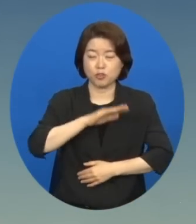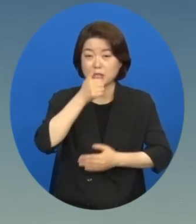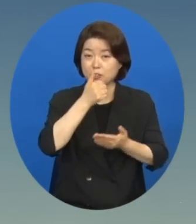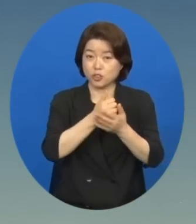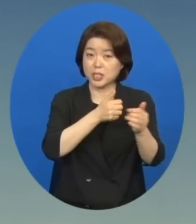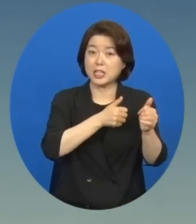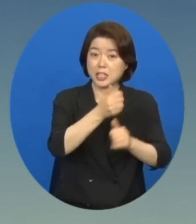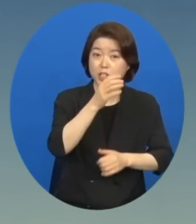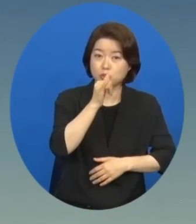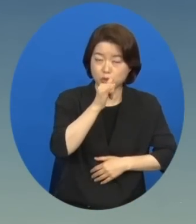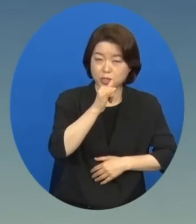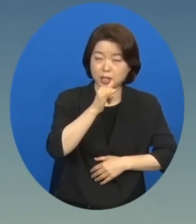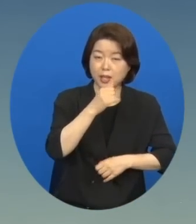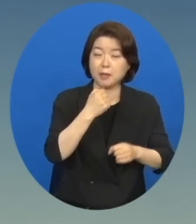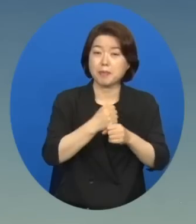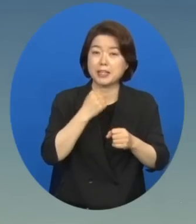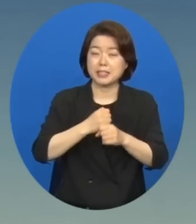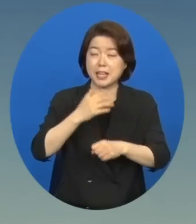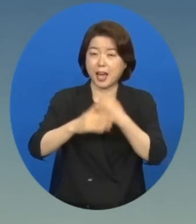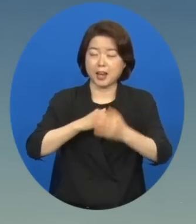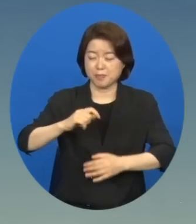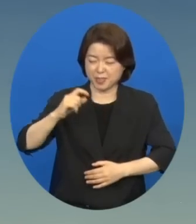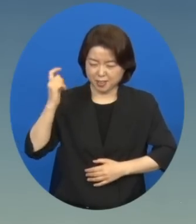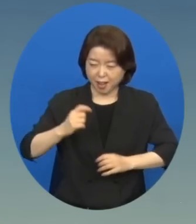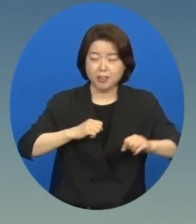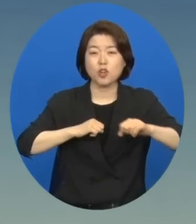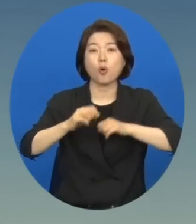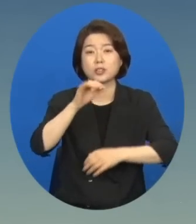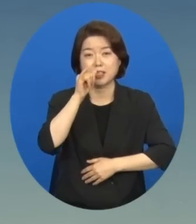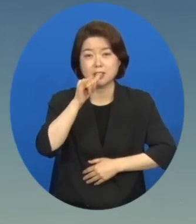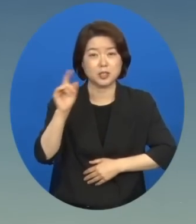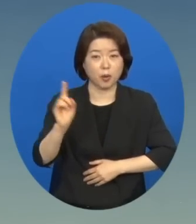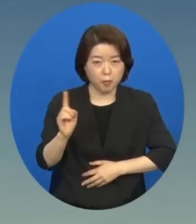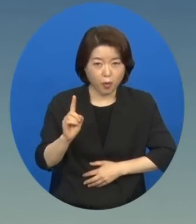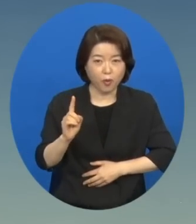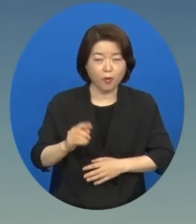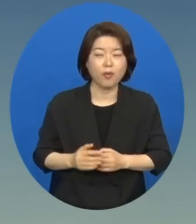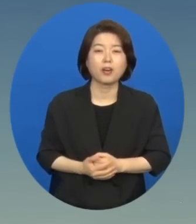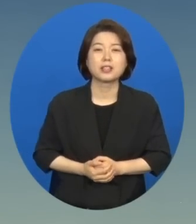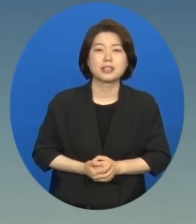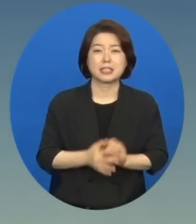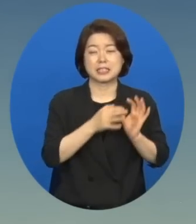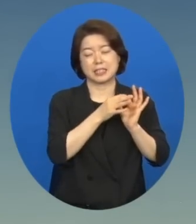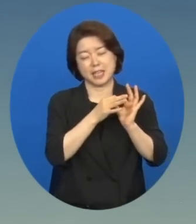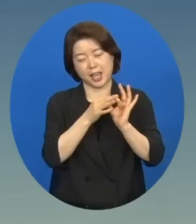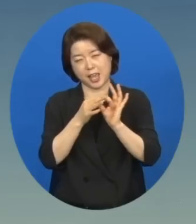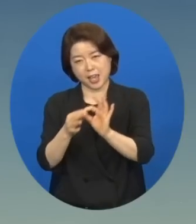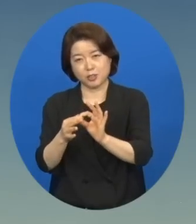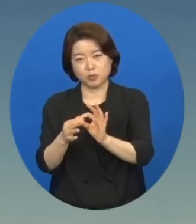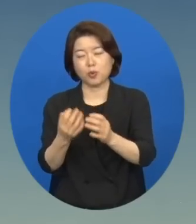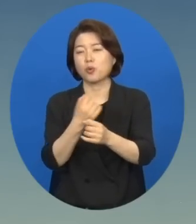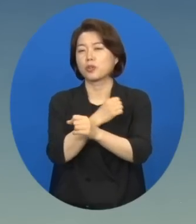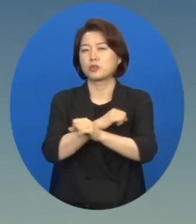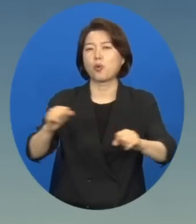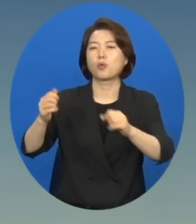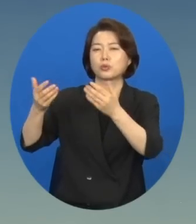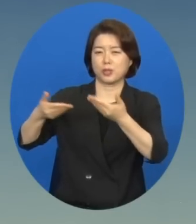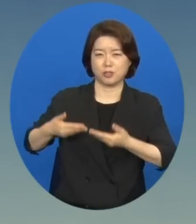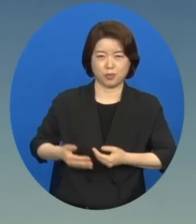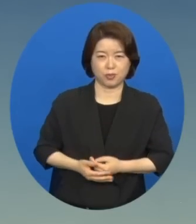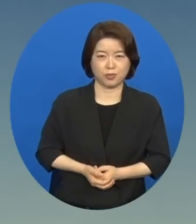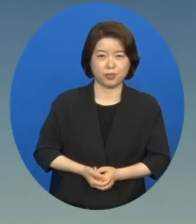이기도록 하시는 하나님의 강력한 역사가 있습니다. 그게 무엇이냐면 끊임없이 용서하시는 거예요.